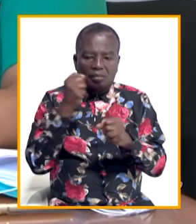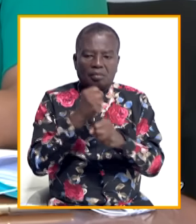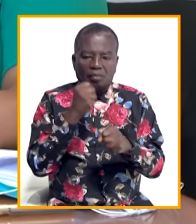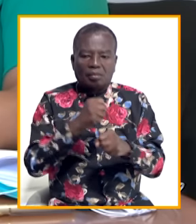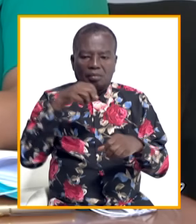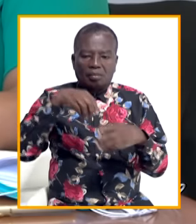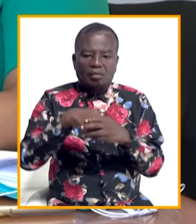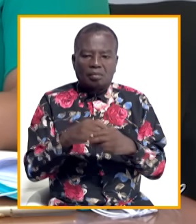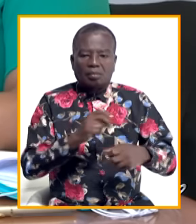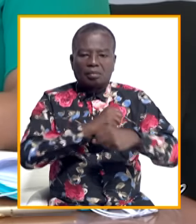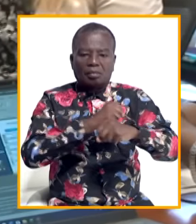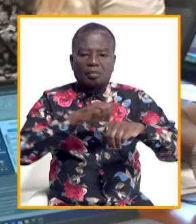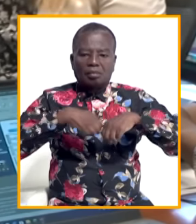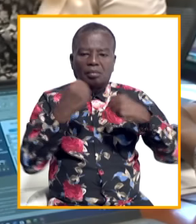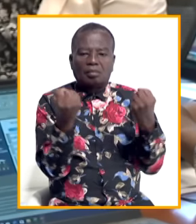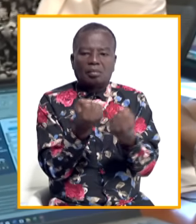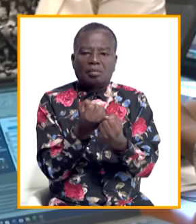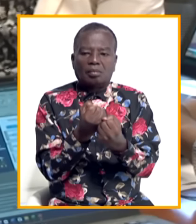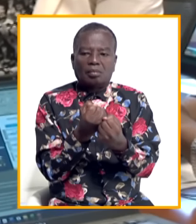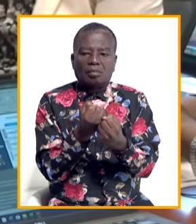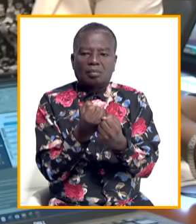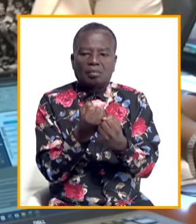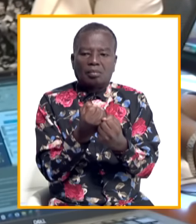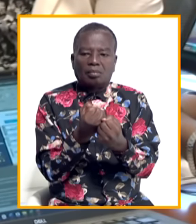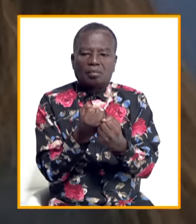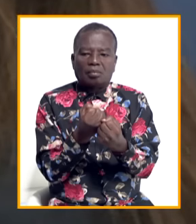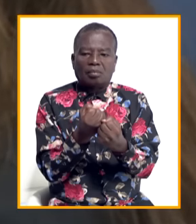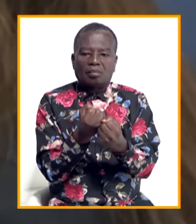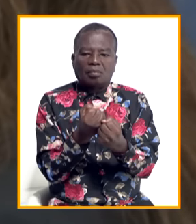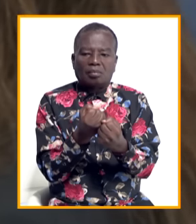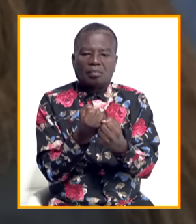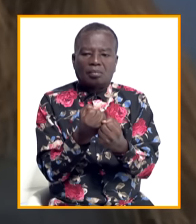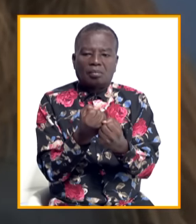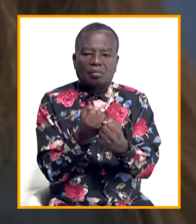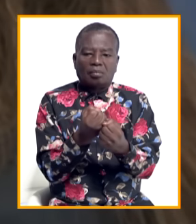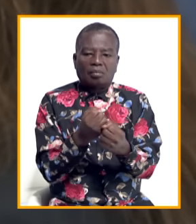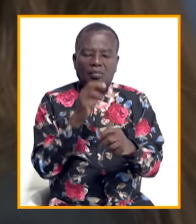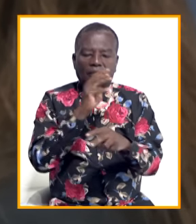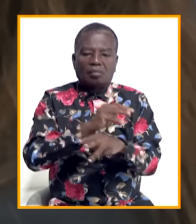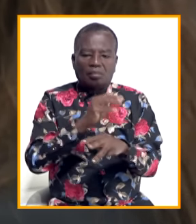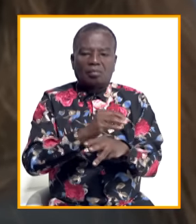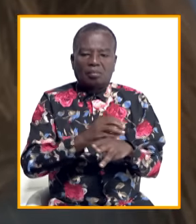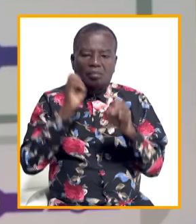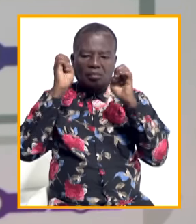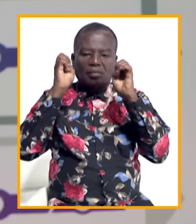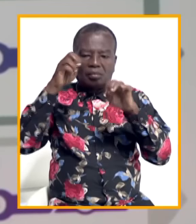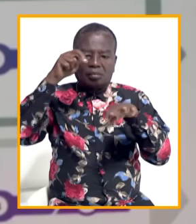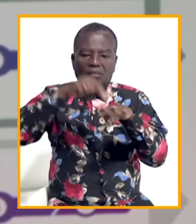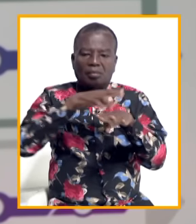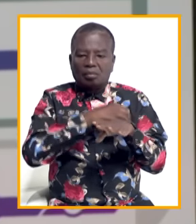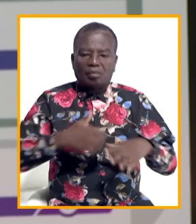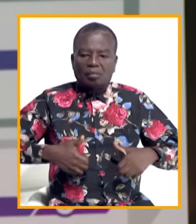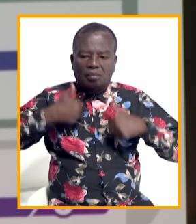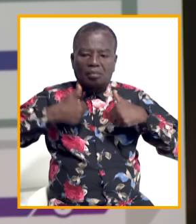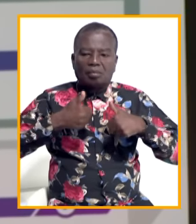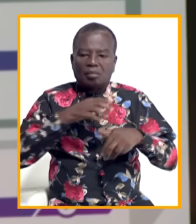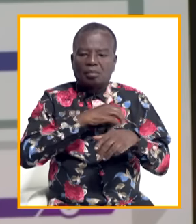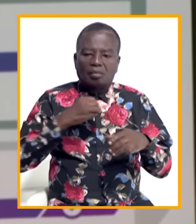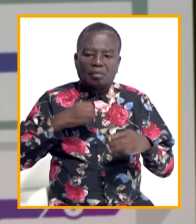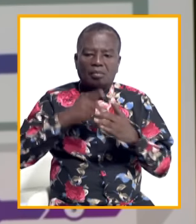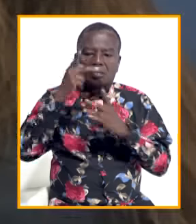dans les domaines de la protection sociale, de l'emploi, de l'éducation et de la santé. Au centre de leurs échanges, le projet OURI,